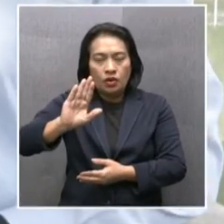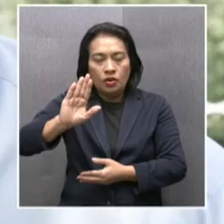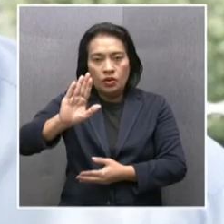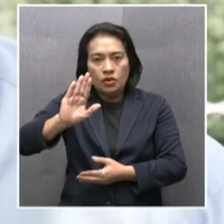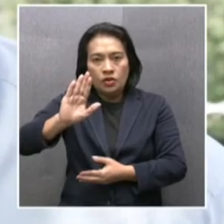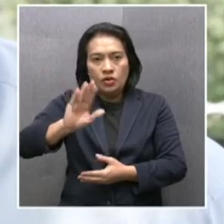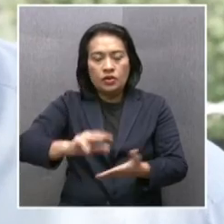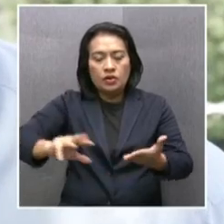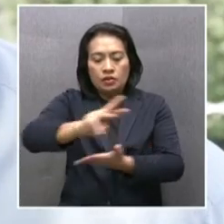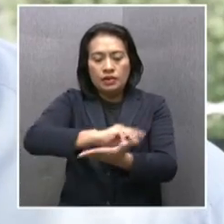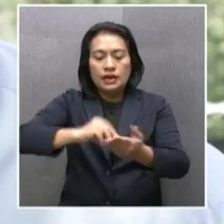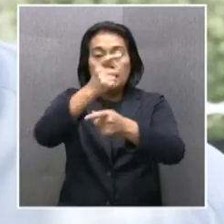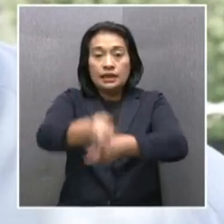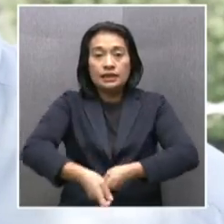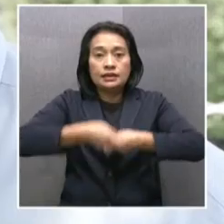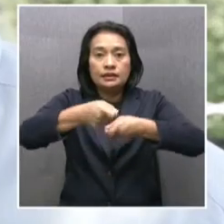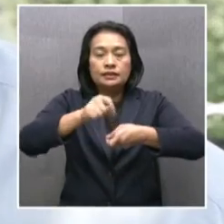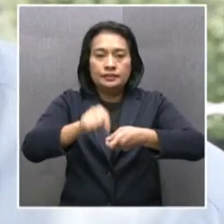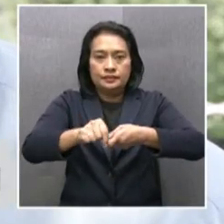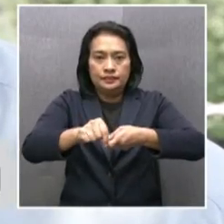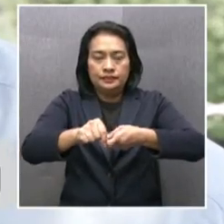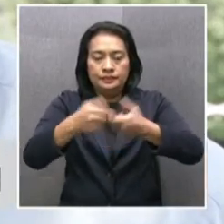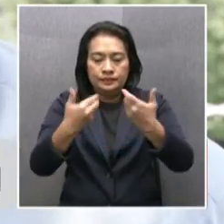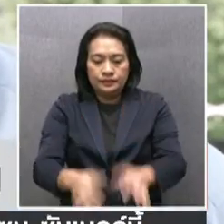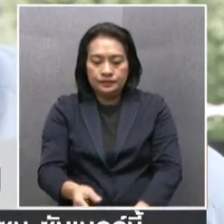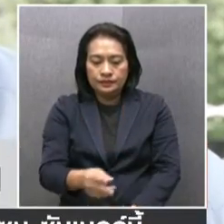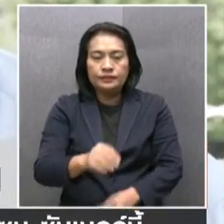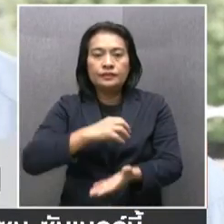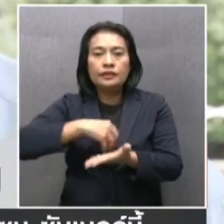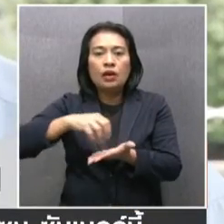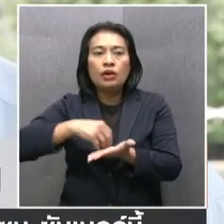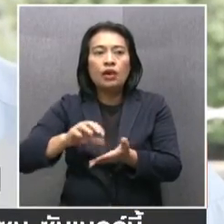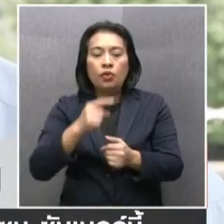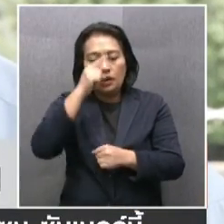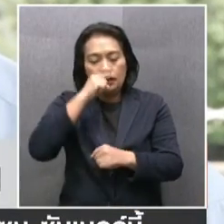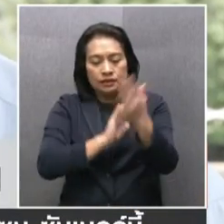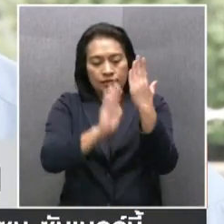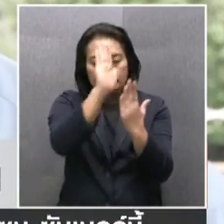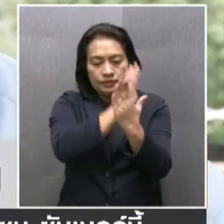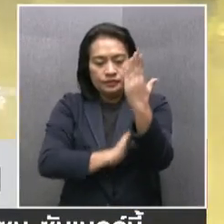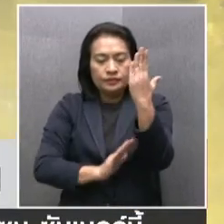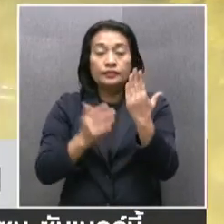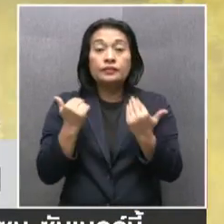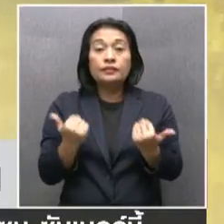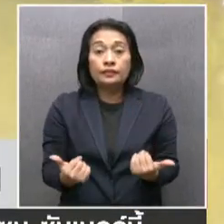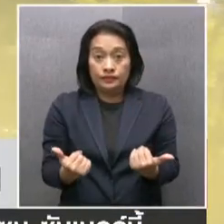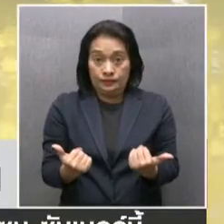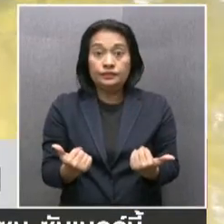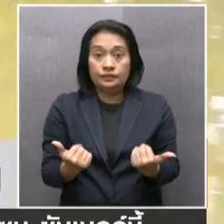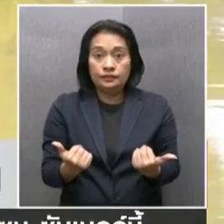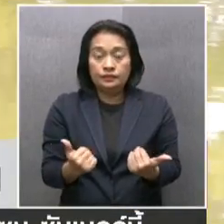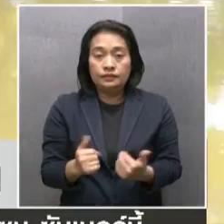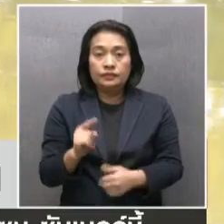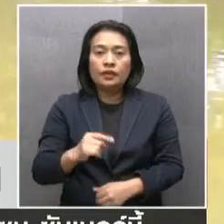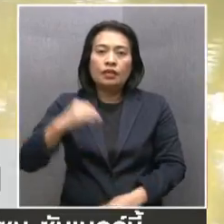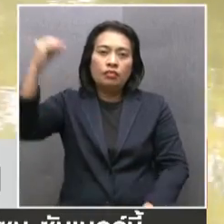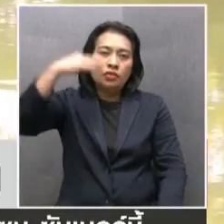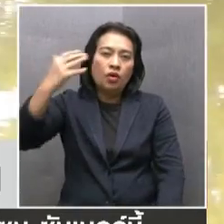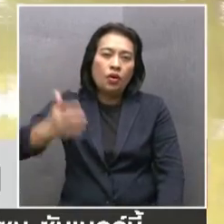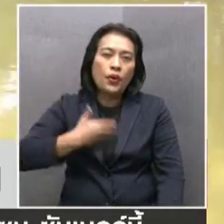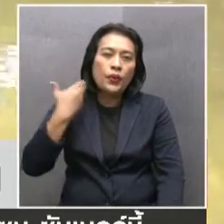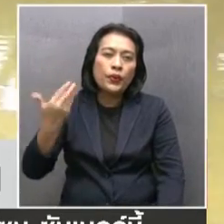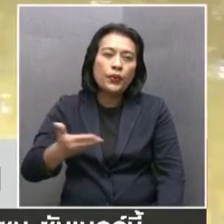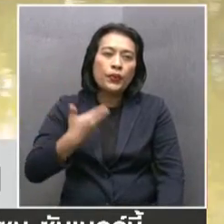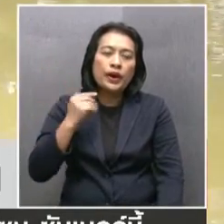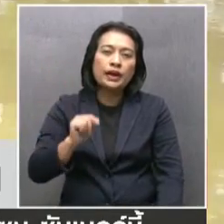าสตร์ให้ความคิดเห็นค่ะถึงสภาพอากาศของประเทศไทยในปัจจุบันว่าแม้ประเทศไทยกำลังเข้าสู่ภาวะอากาศแล้งหรือ